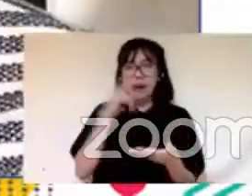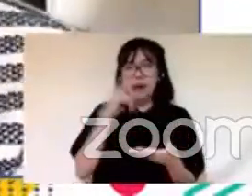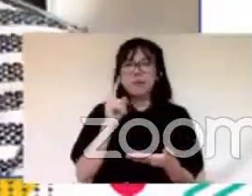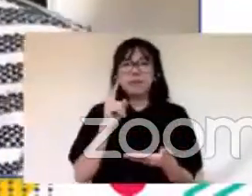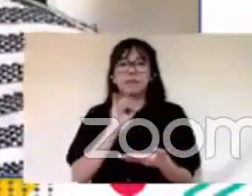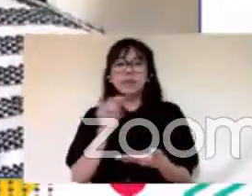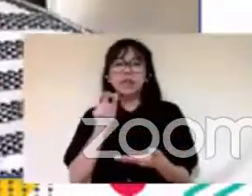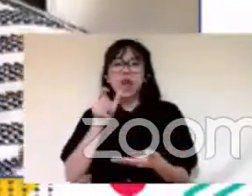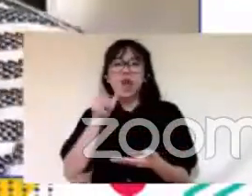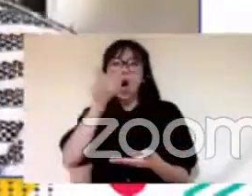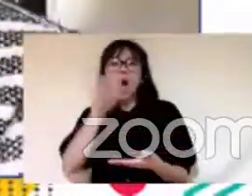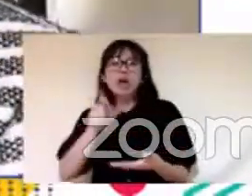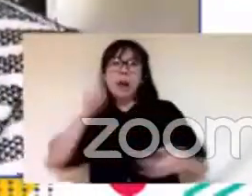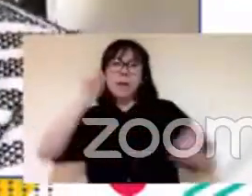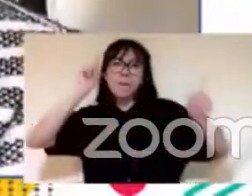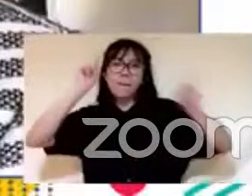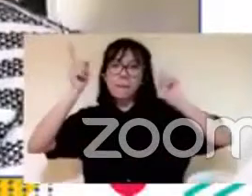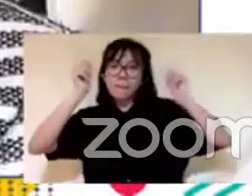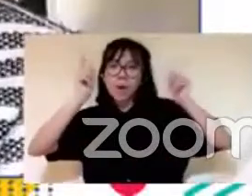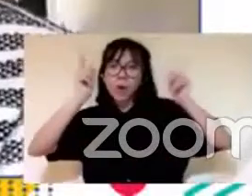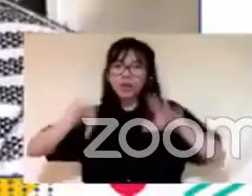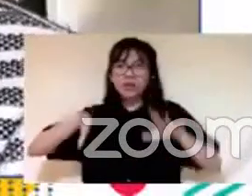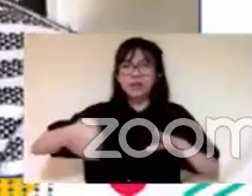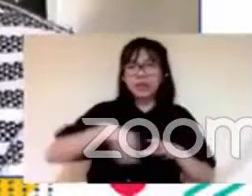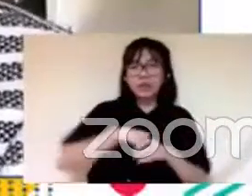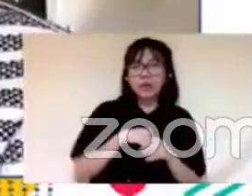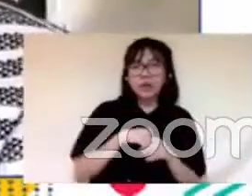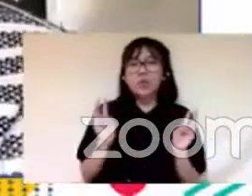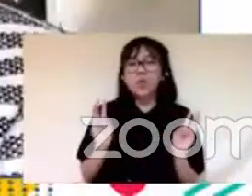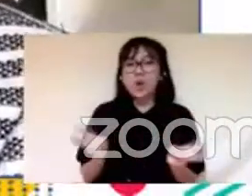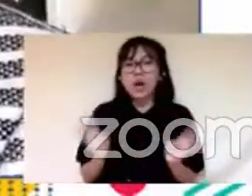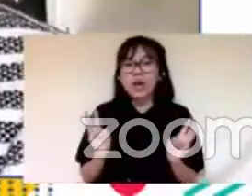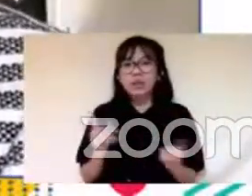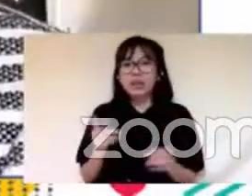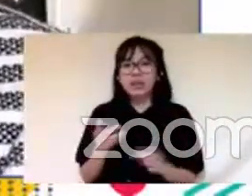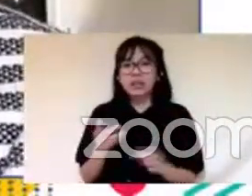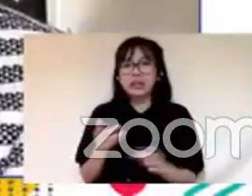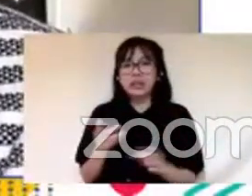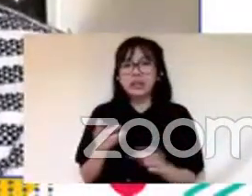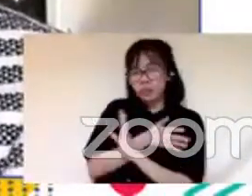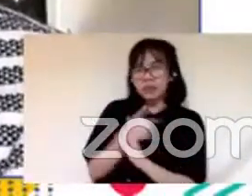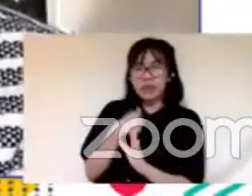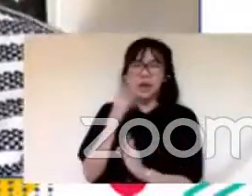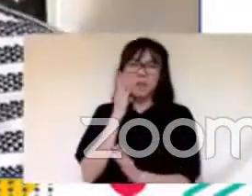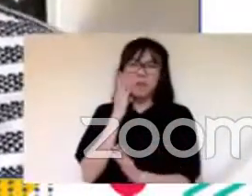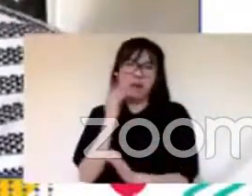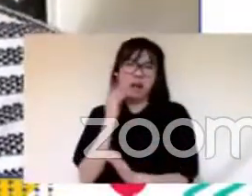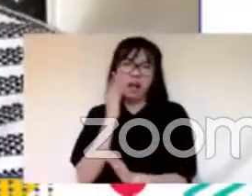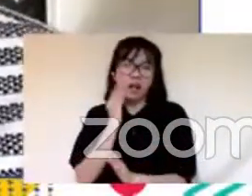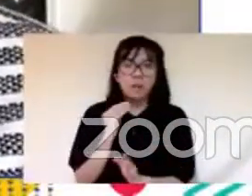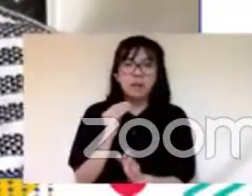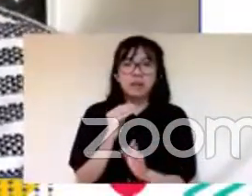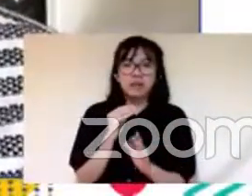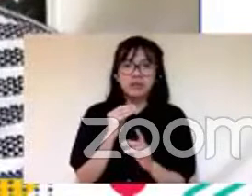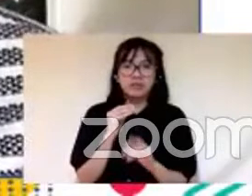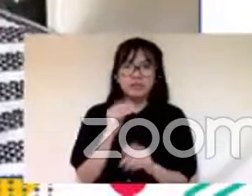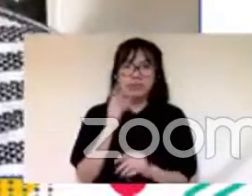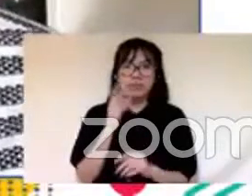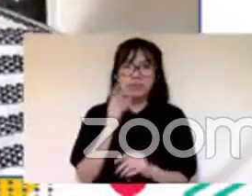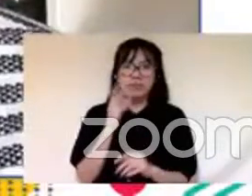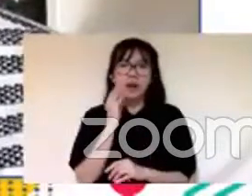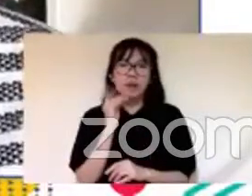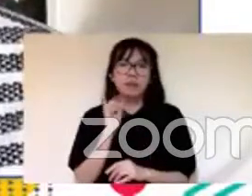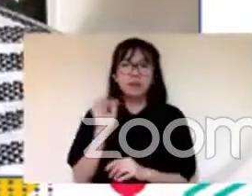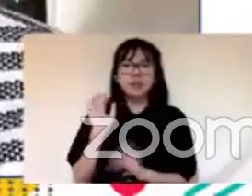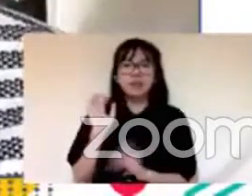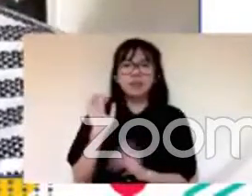wajar, dan seringkali bahkan sebelum saya jadi politisi sering mendapatkan misalnya hoax, berita